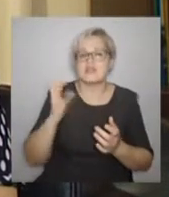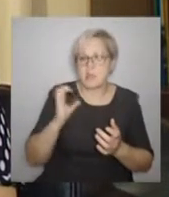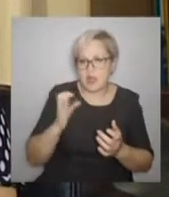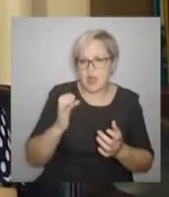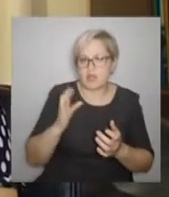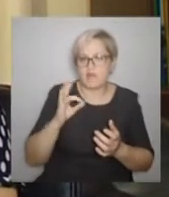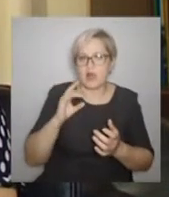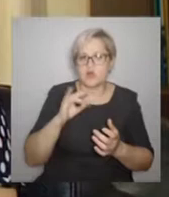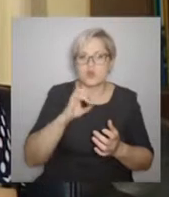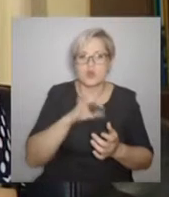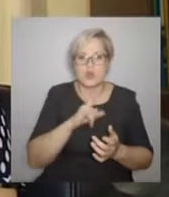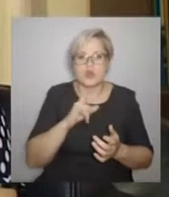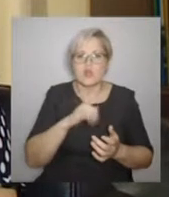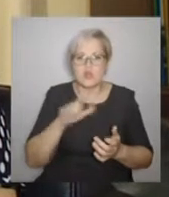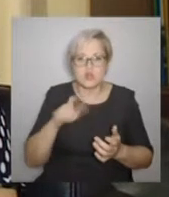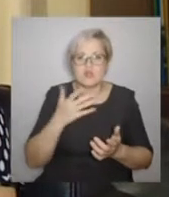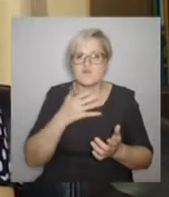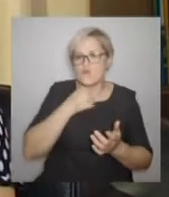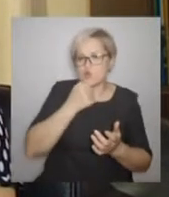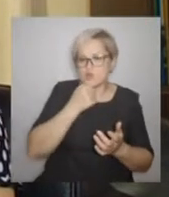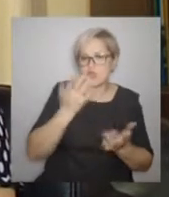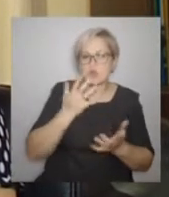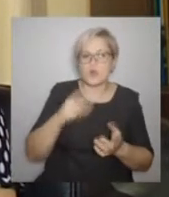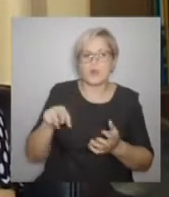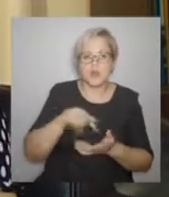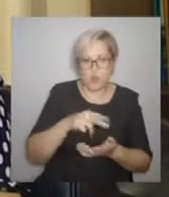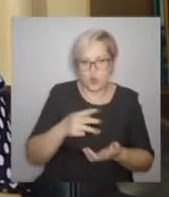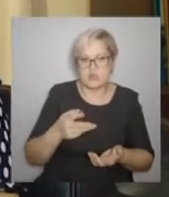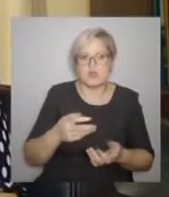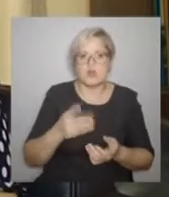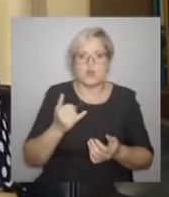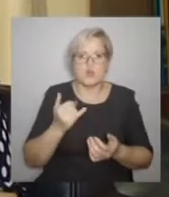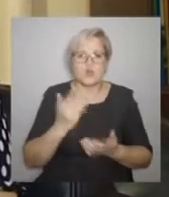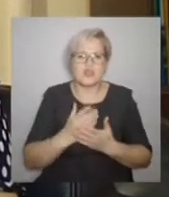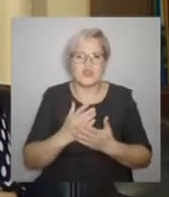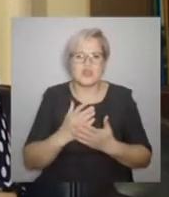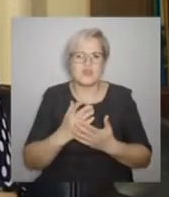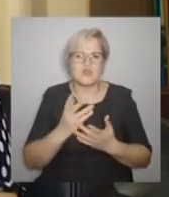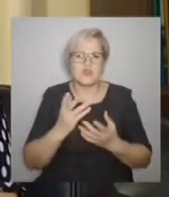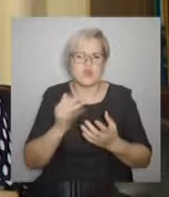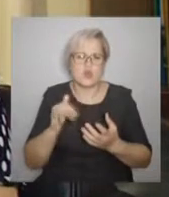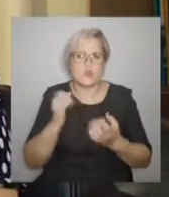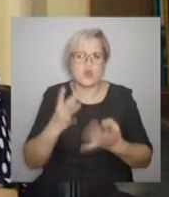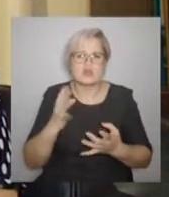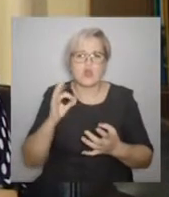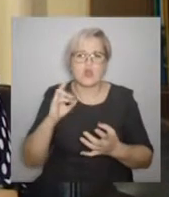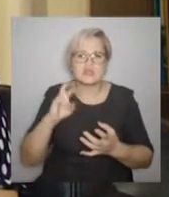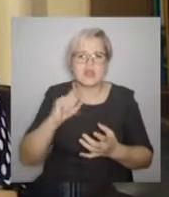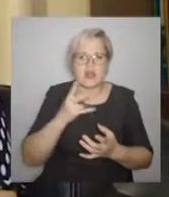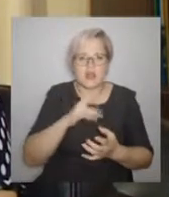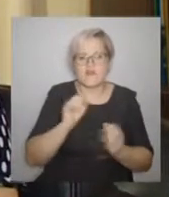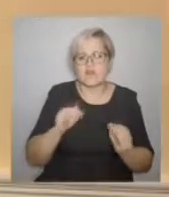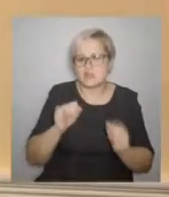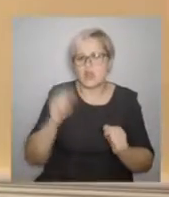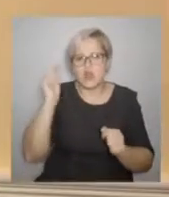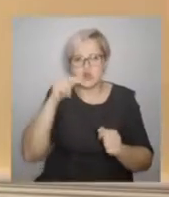очень часто же детки с инвалидностью или с особенностями в развитии сталкиваются с тем,